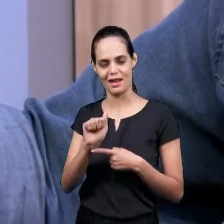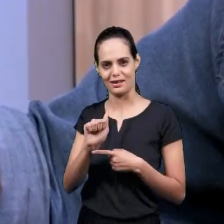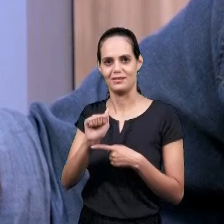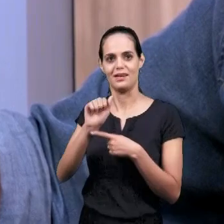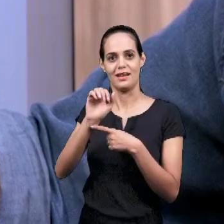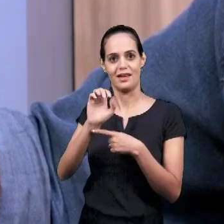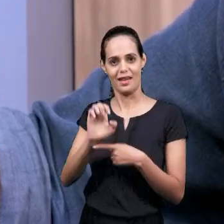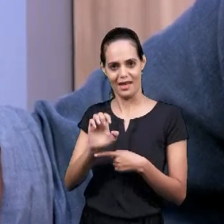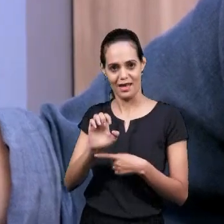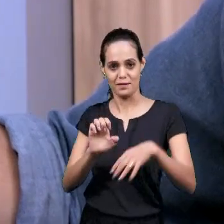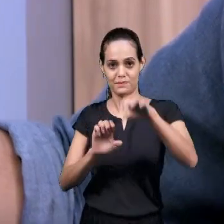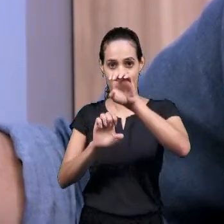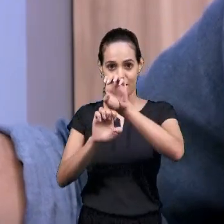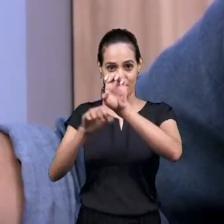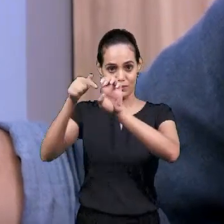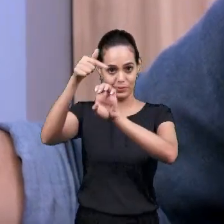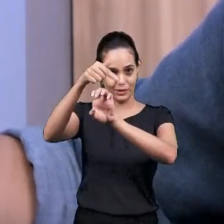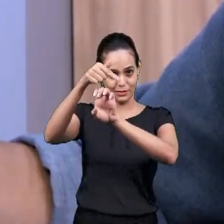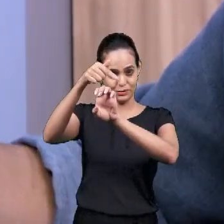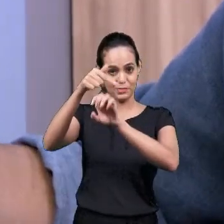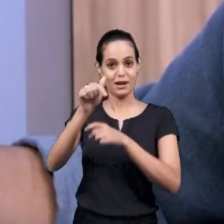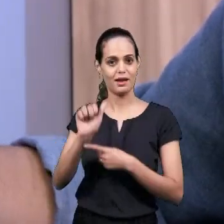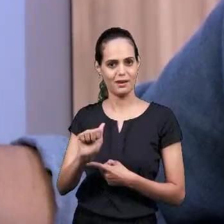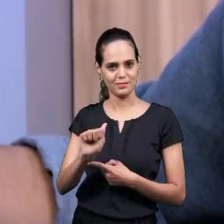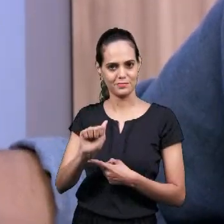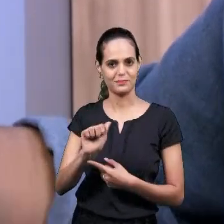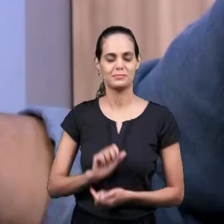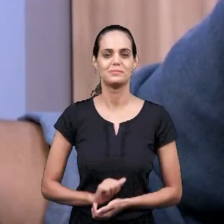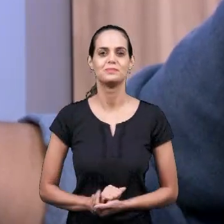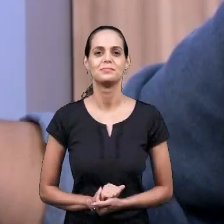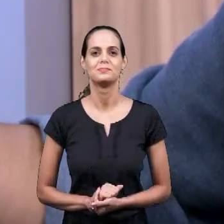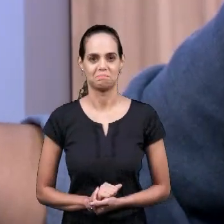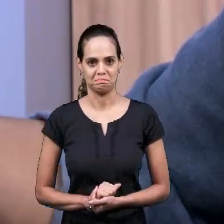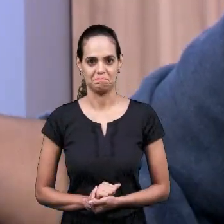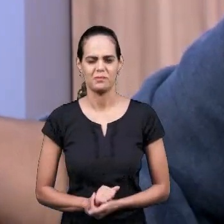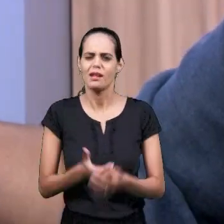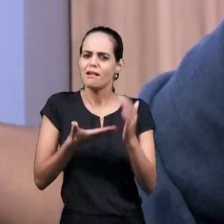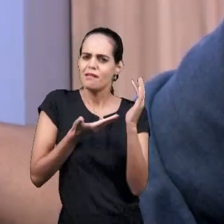A, E, E7, septième, A.